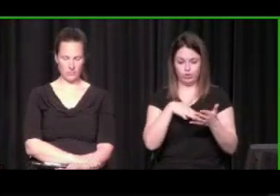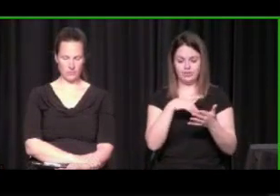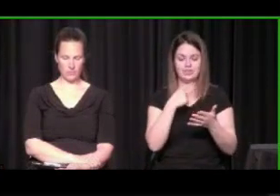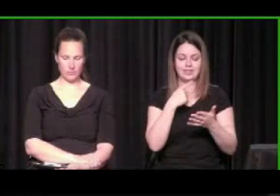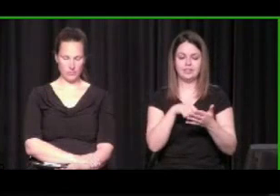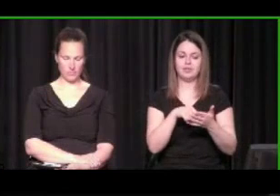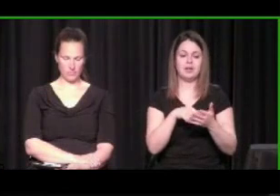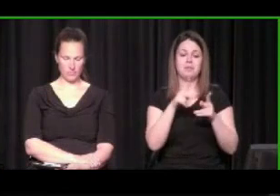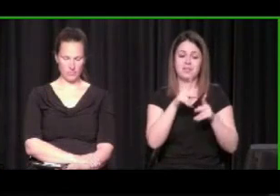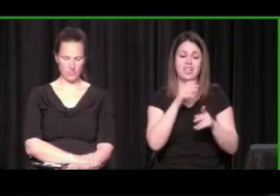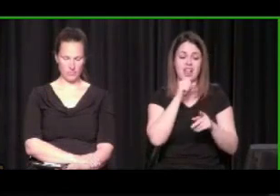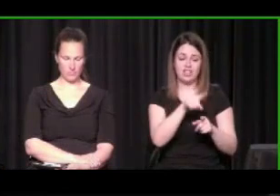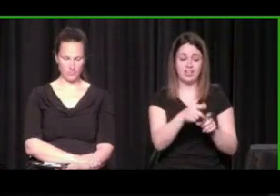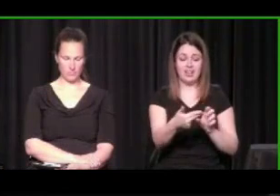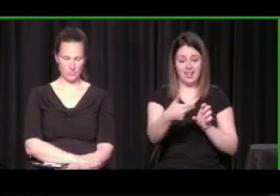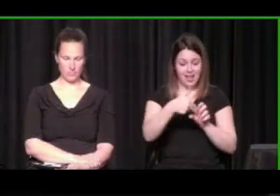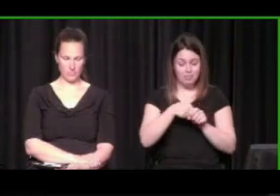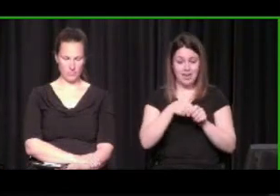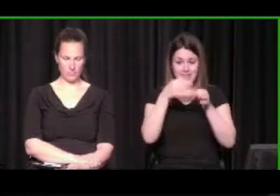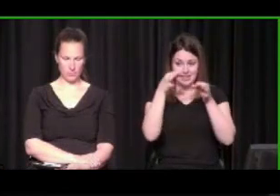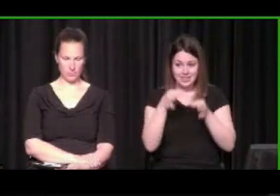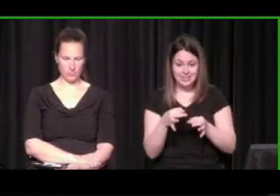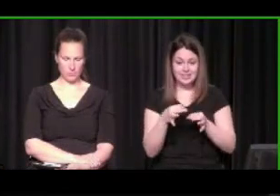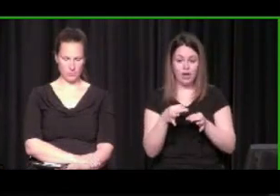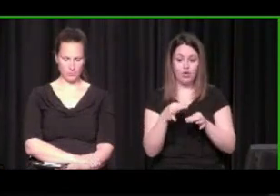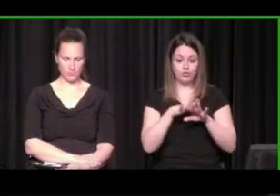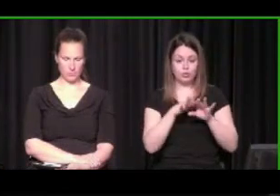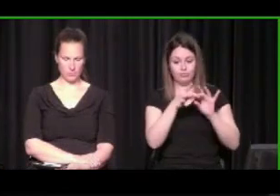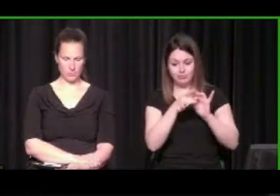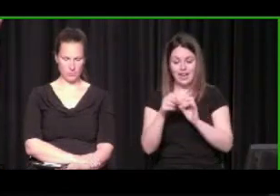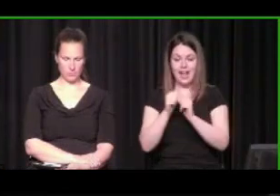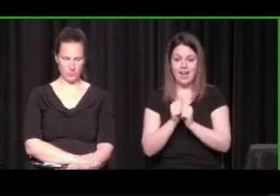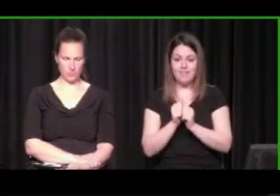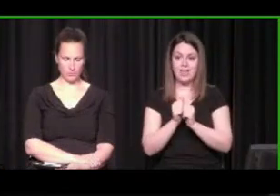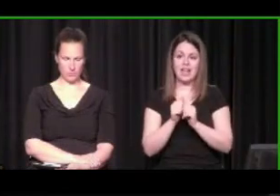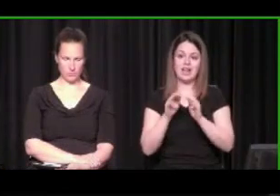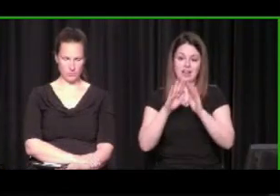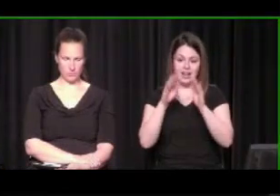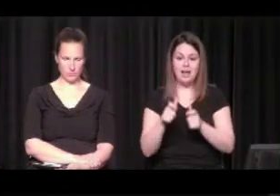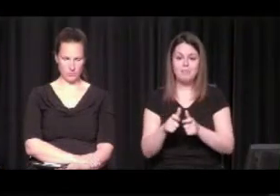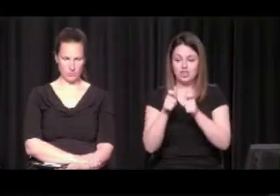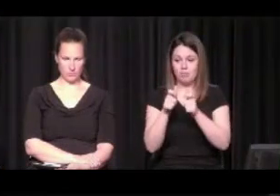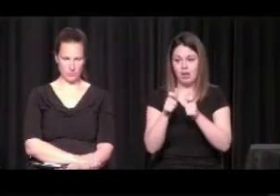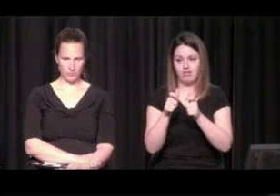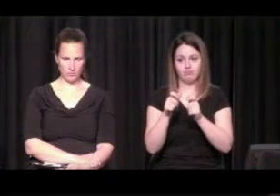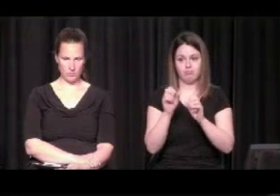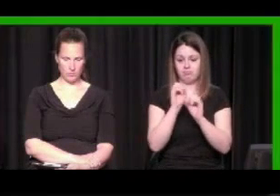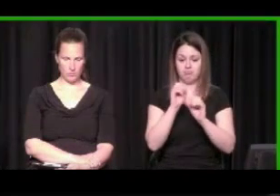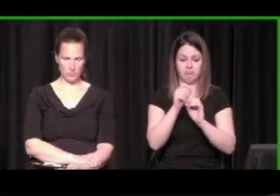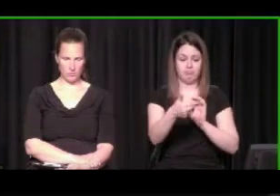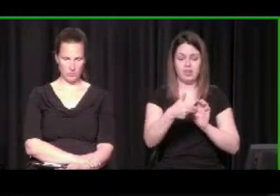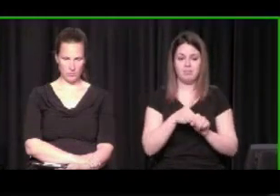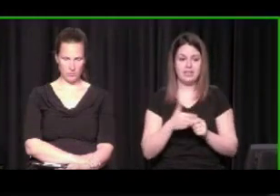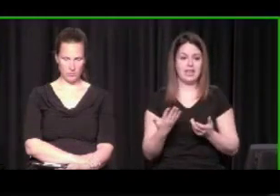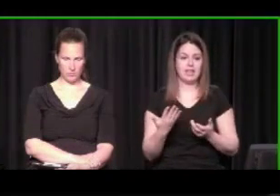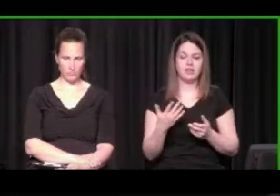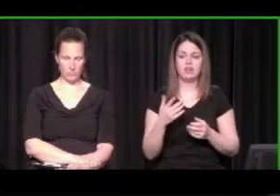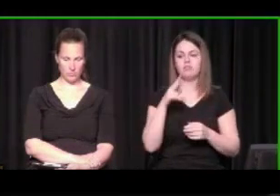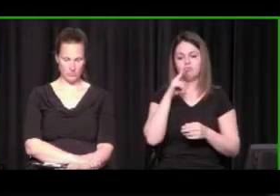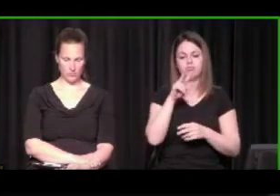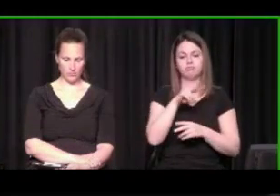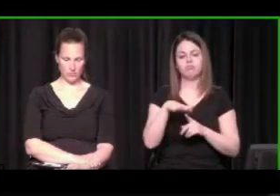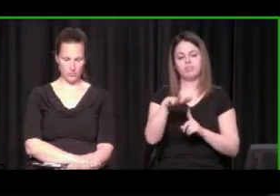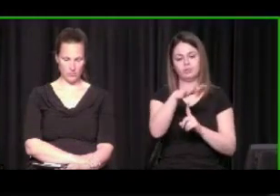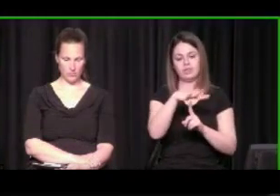presque jamais impliquée dans certaines décisions relatives sur le plan de l'hébergement. Si on regarde notre situation québécoise, ben je dirais la